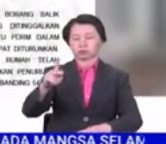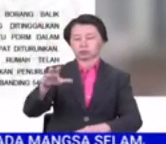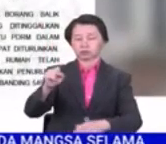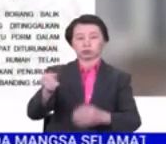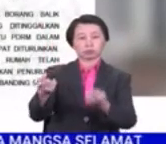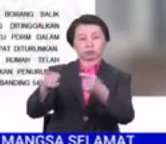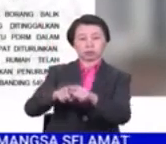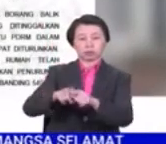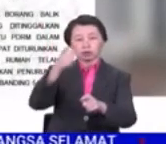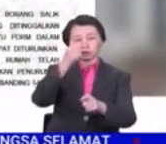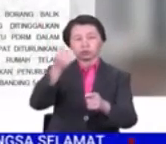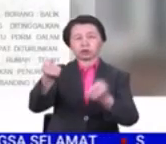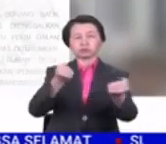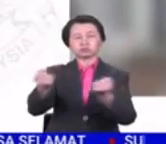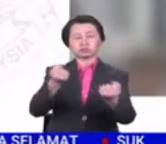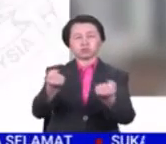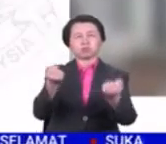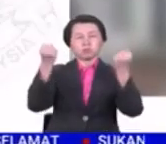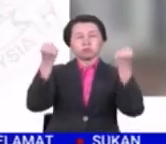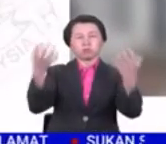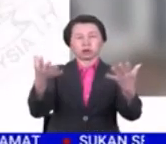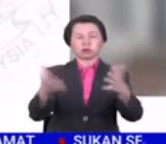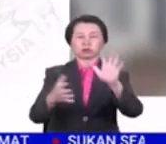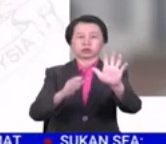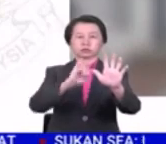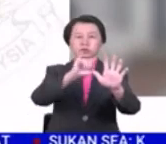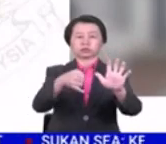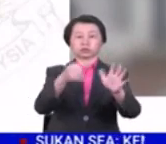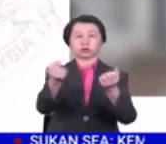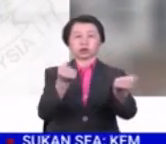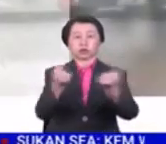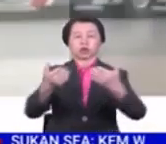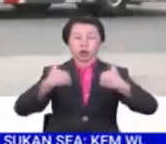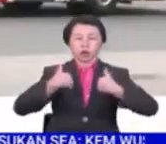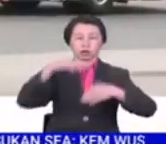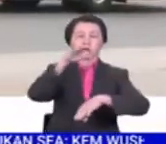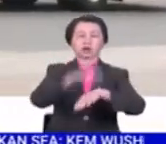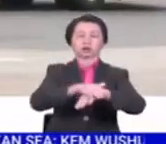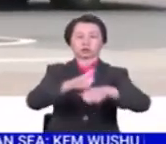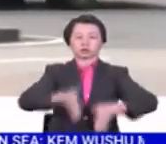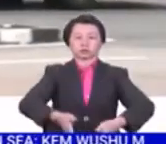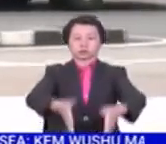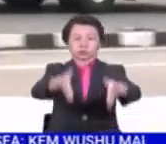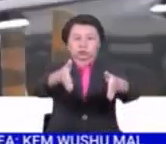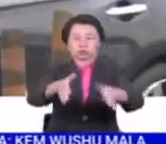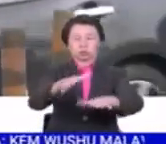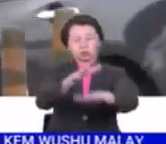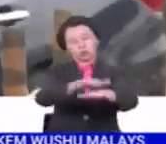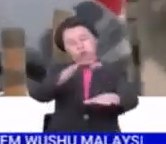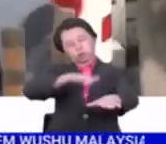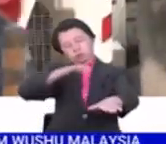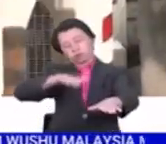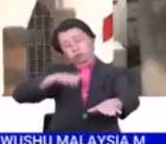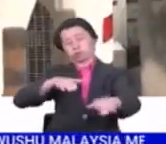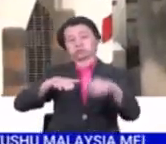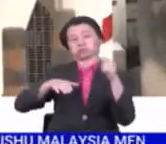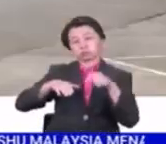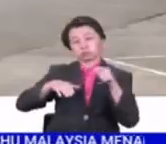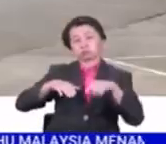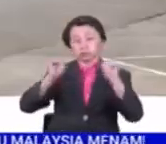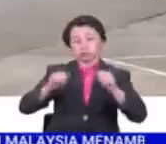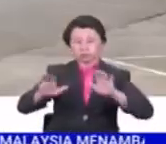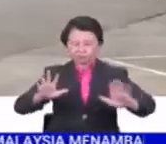sebelahku ekor aliran trafik tinggi dengan lima juta kendaraan di lapor berada di atas jalan kesesakan Jalan Raya bagaimanapun